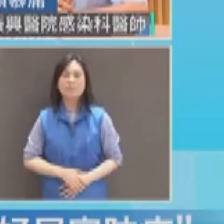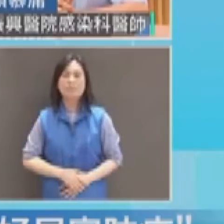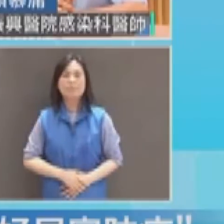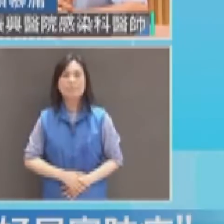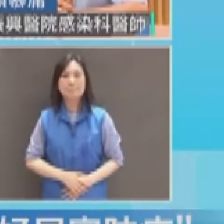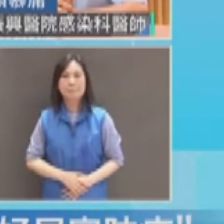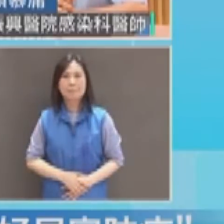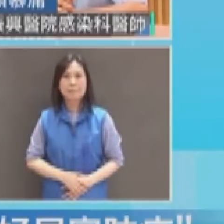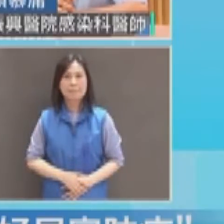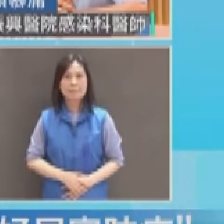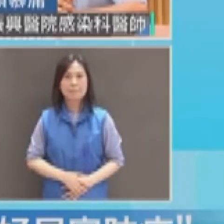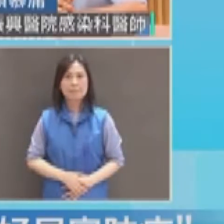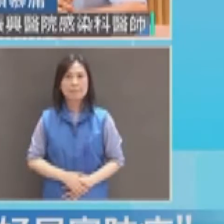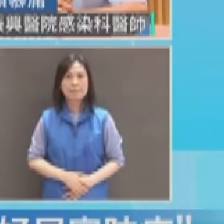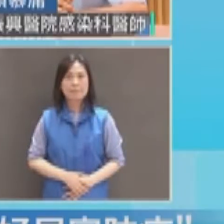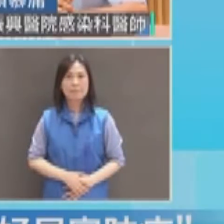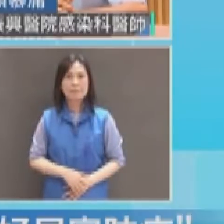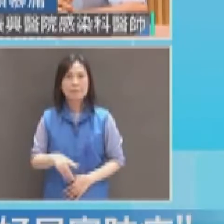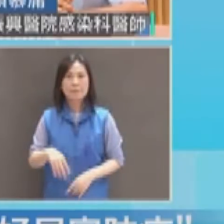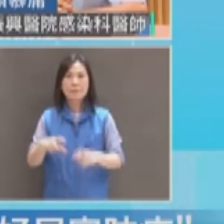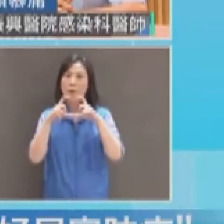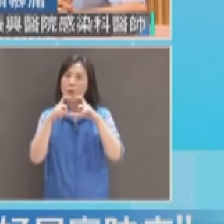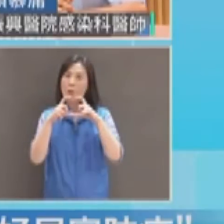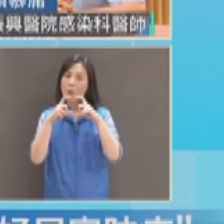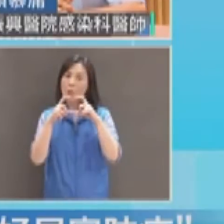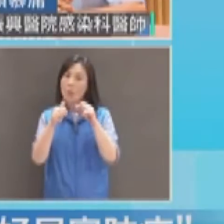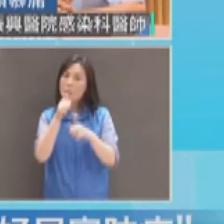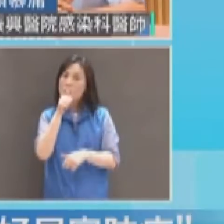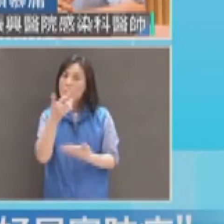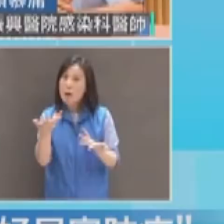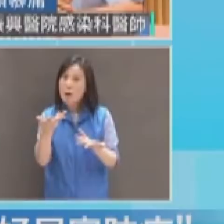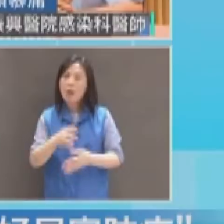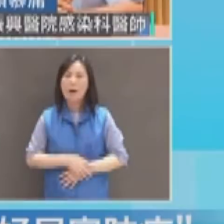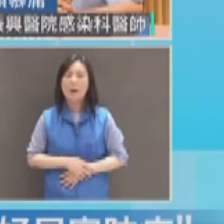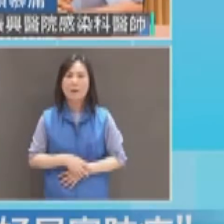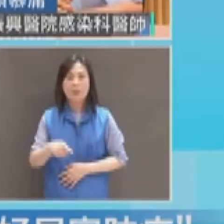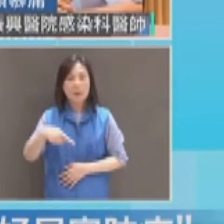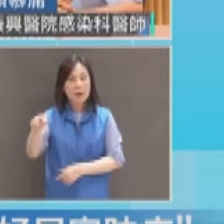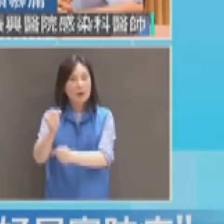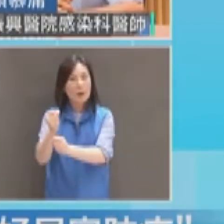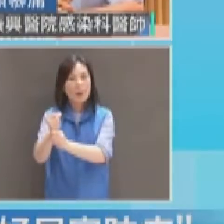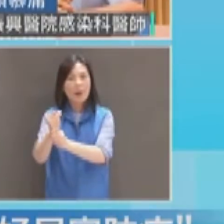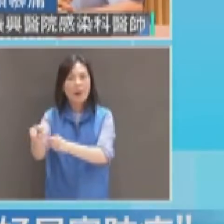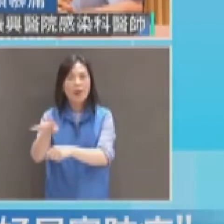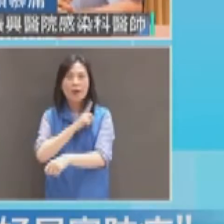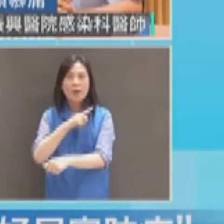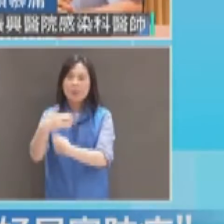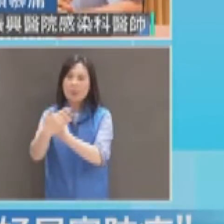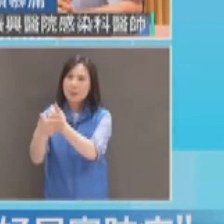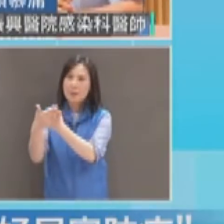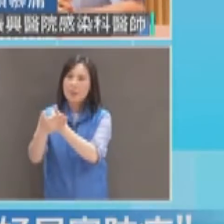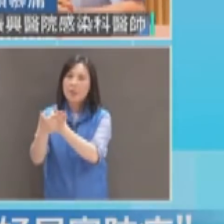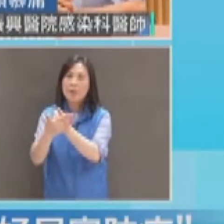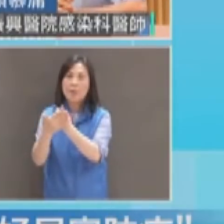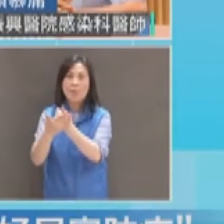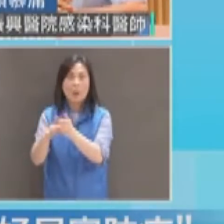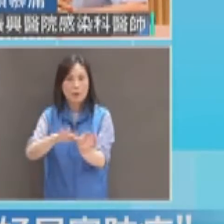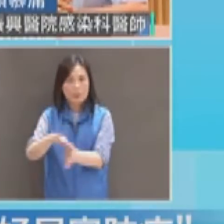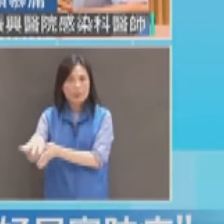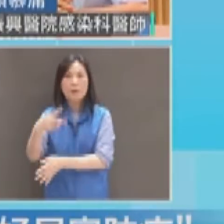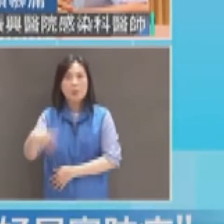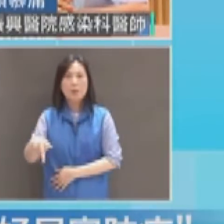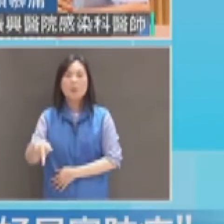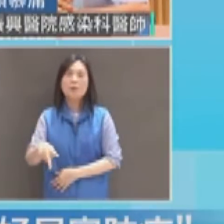张。回家途中我们上班尽量在职场维持自己的这个安全，回家